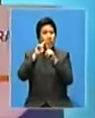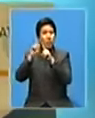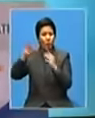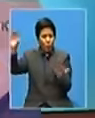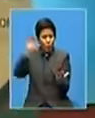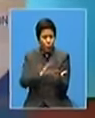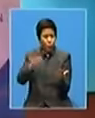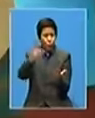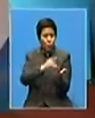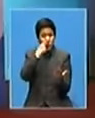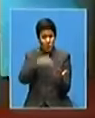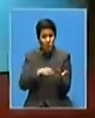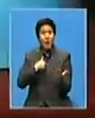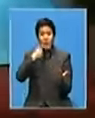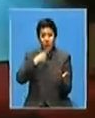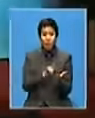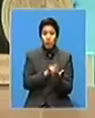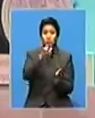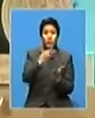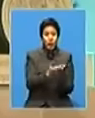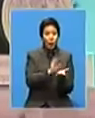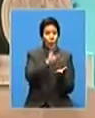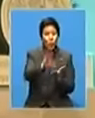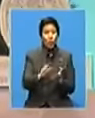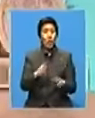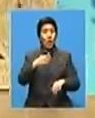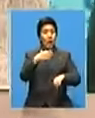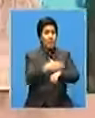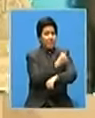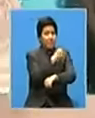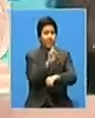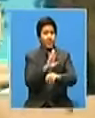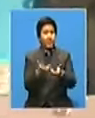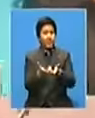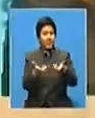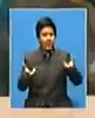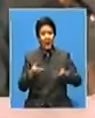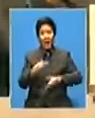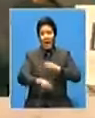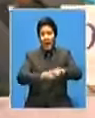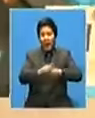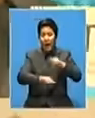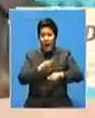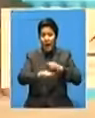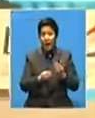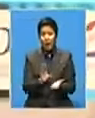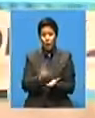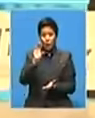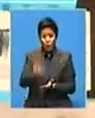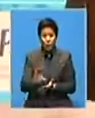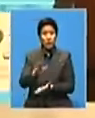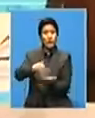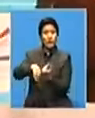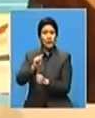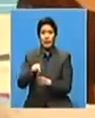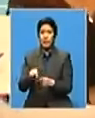คนไทยก็ลงทุนที่ต่างประเทศนะครับเพราะนั้นการเมืองก็เป็นอีกเรื่องนึงนะเพราะนั้นการค้าอันนี้การค้าการลงทุนหรือเศรษฐกิ